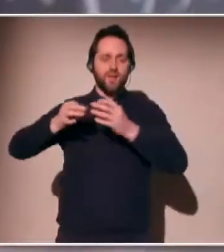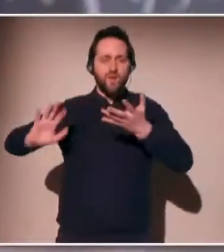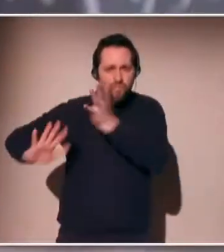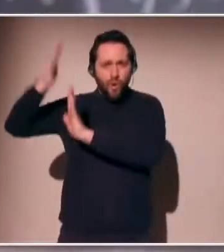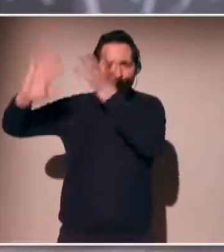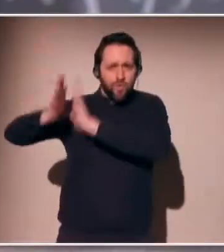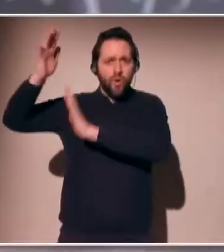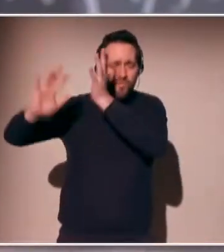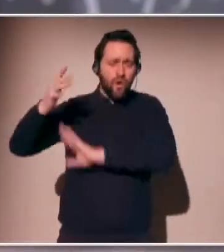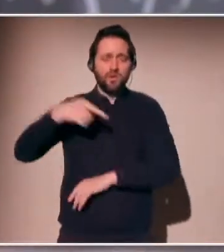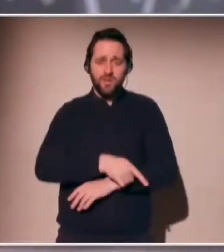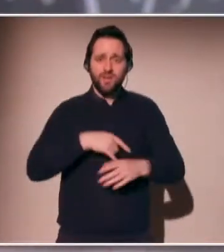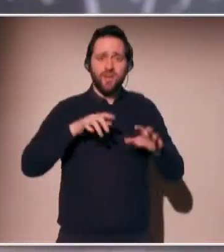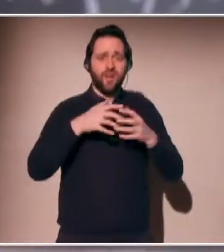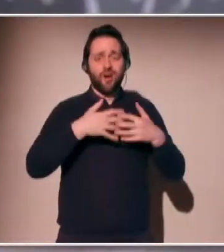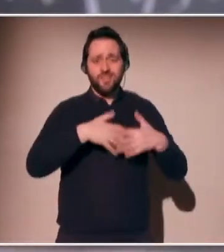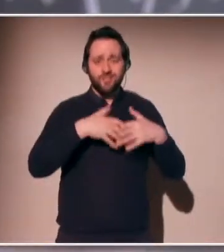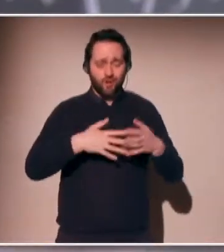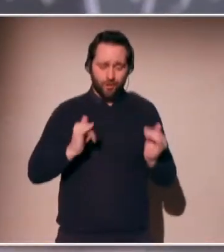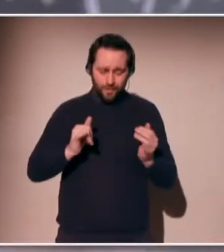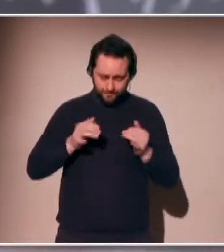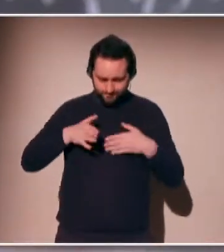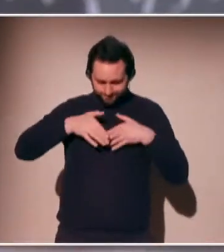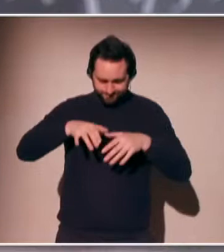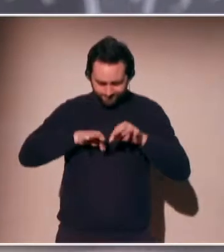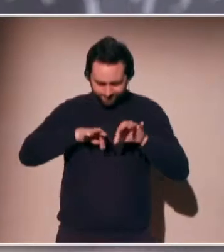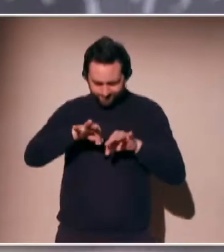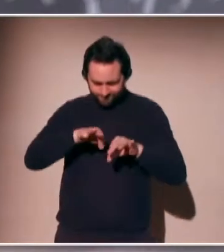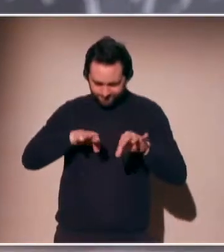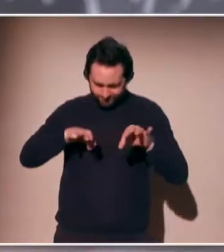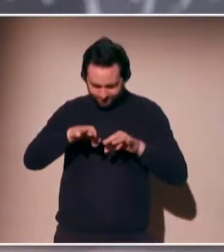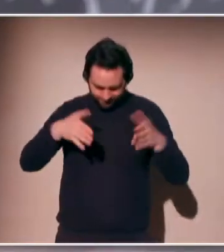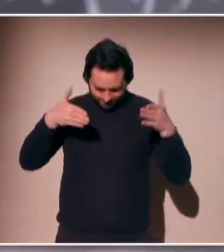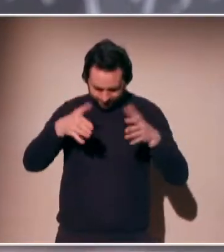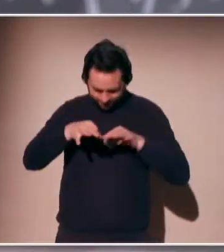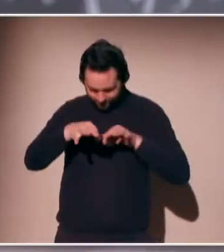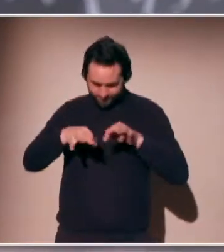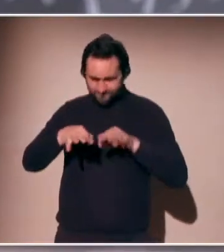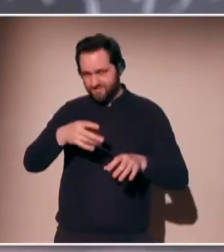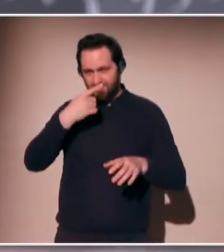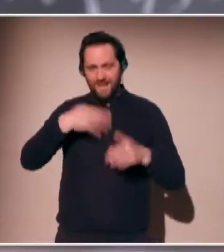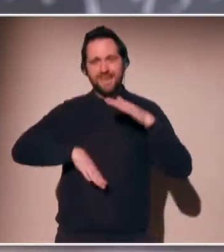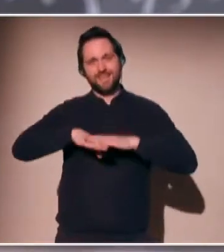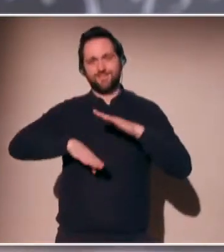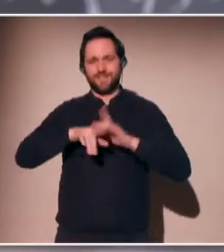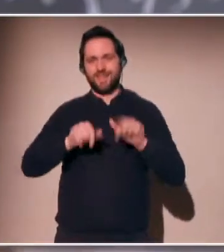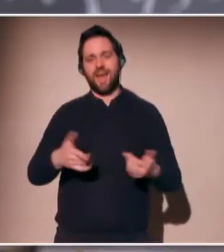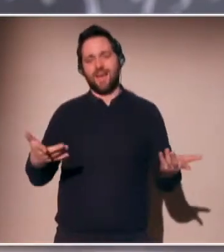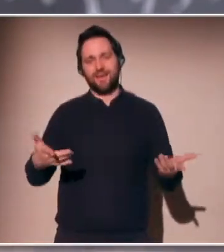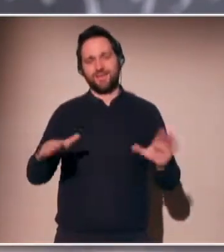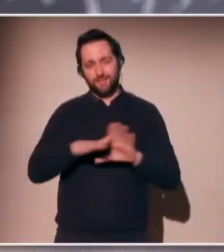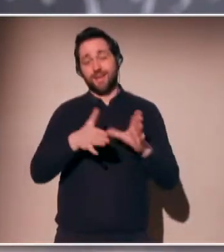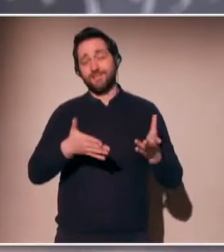encore très limité dans l'intelligence artificielle. On n'a ni la souplesse, ni la complexité d'une